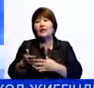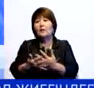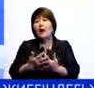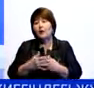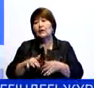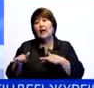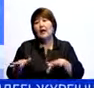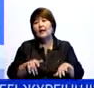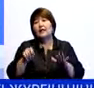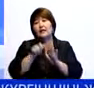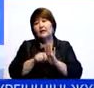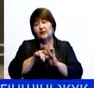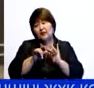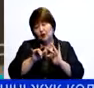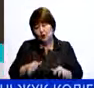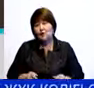рейдтік шаралар жүргізілмек.